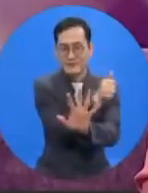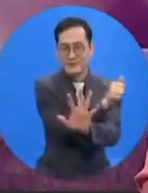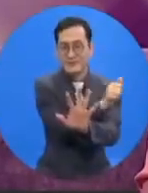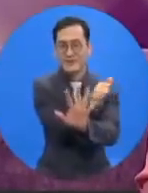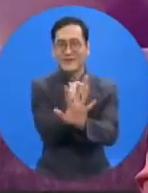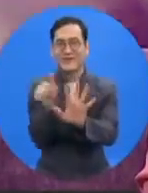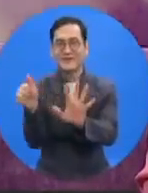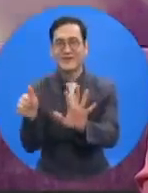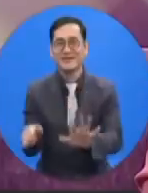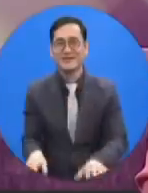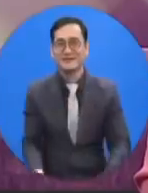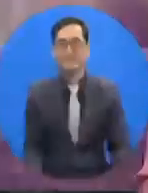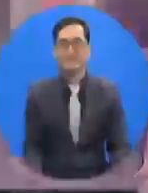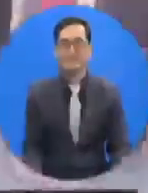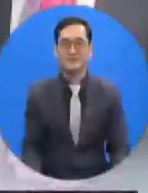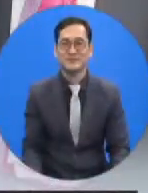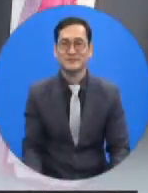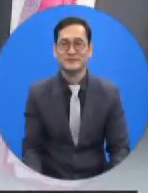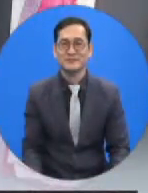함께 보시죠.